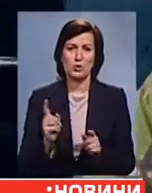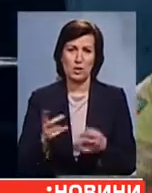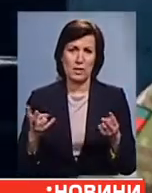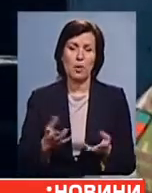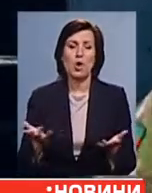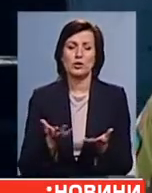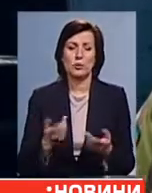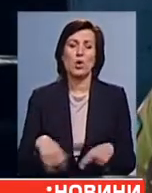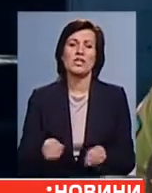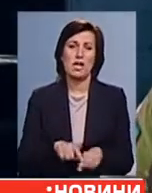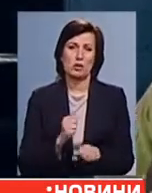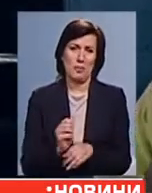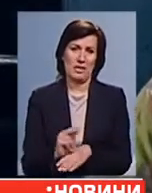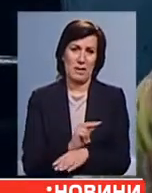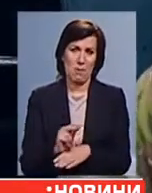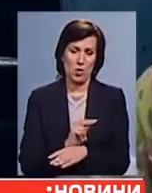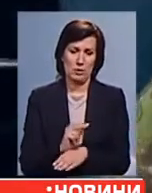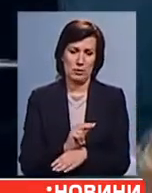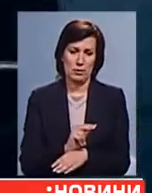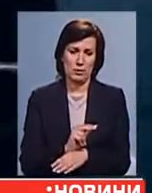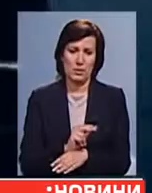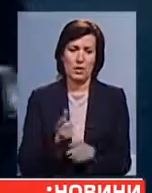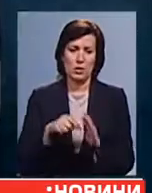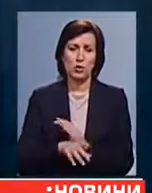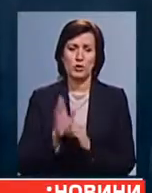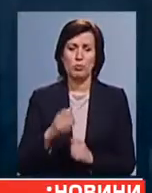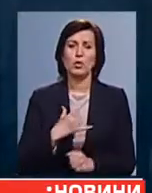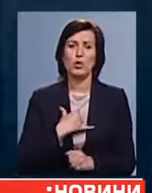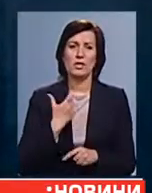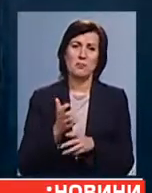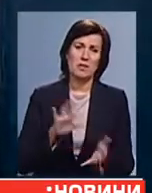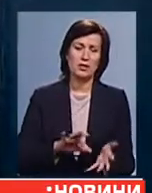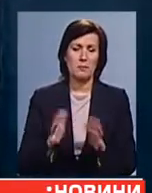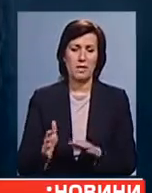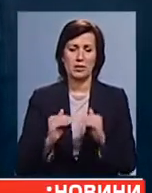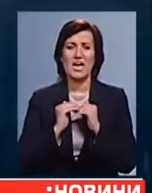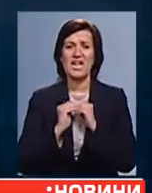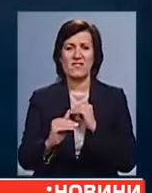треба хоча б отак зробити ремонт, і тоді буде в нас більш-менш рівна дорога.